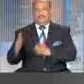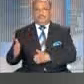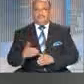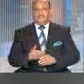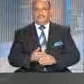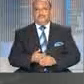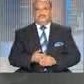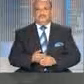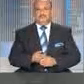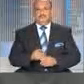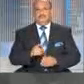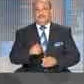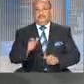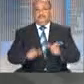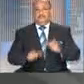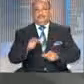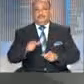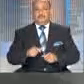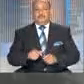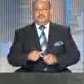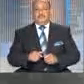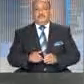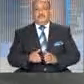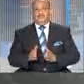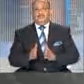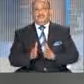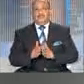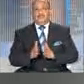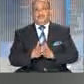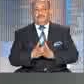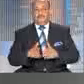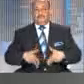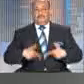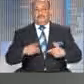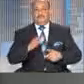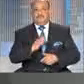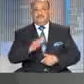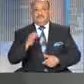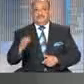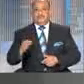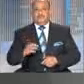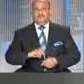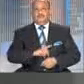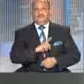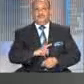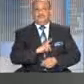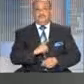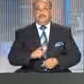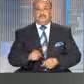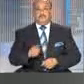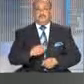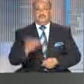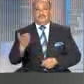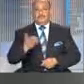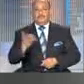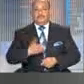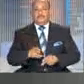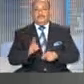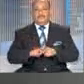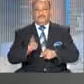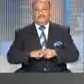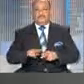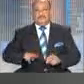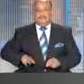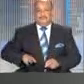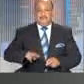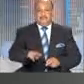طالب أهالي ولايتي تطاوين ومدنين باستئناف أشغال إيصال السكة الحديدية إلى ولاية مدنين، هذا المشروع الذي توقفت أشغاله